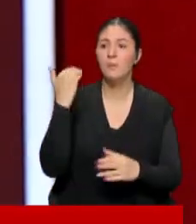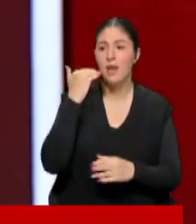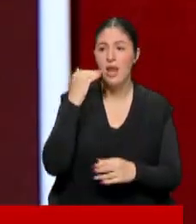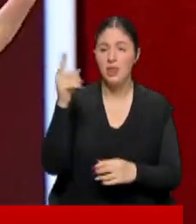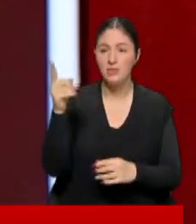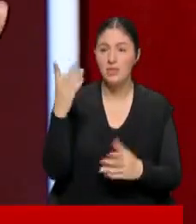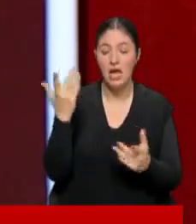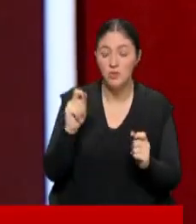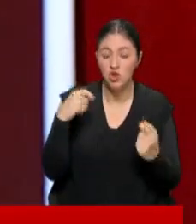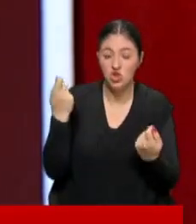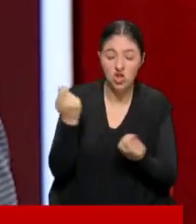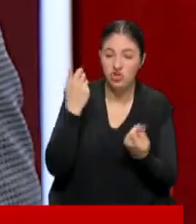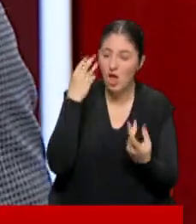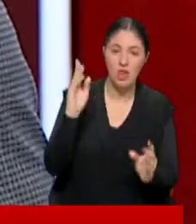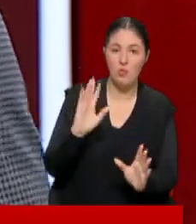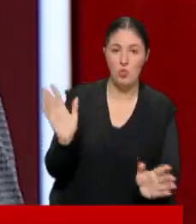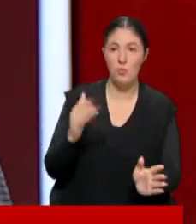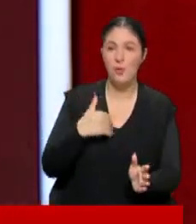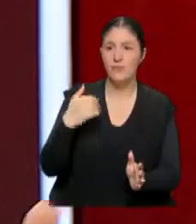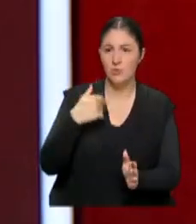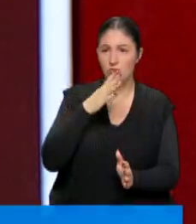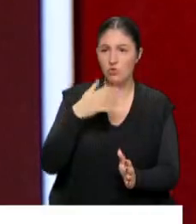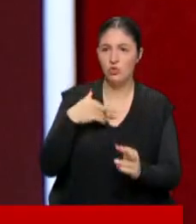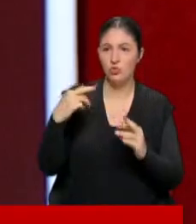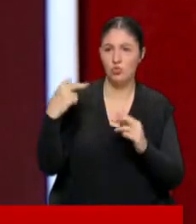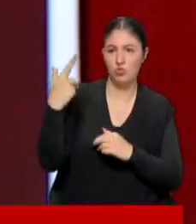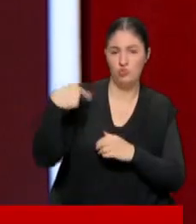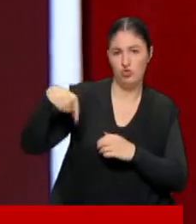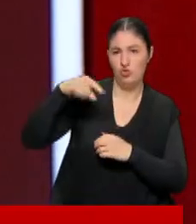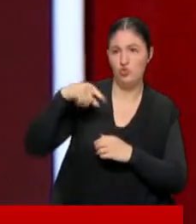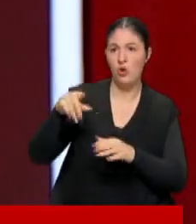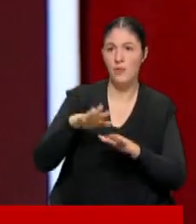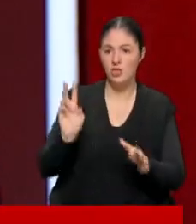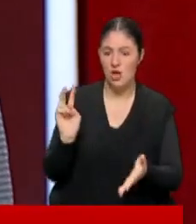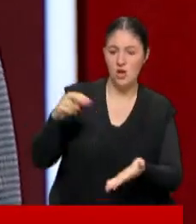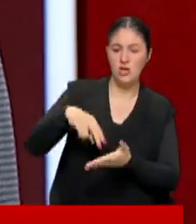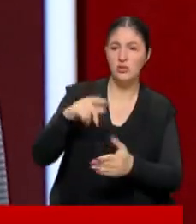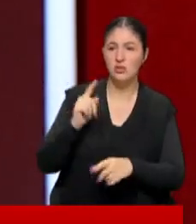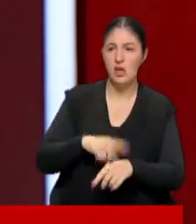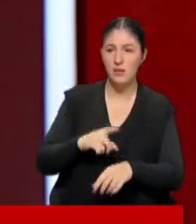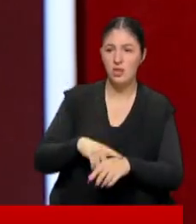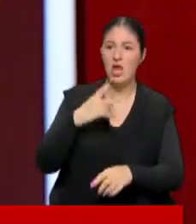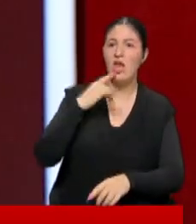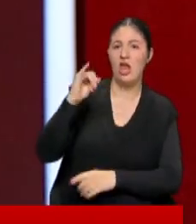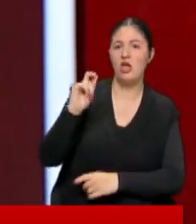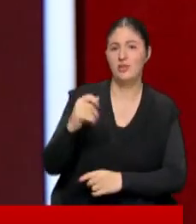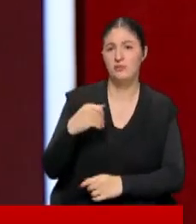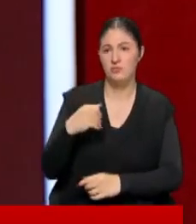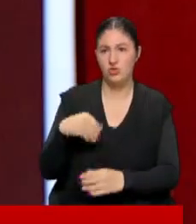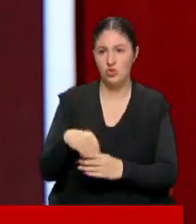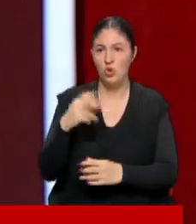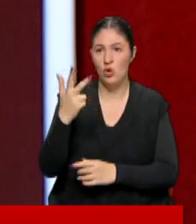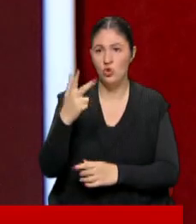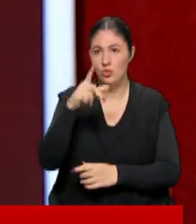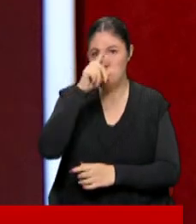Hanım'ın Ne yapmaya çalıştığını da anlamıyorum bize biliyorsun küsmüş yani O masadan kalktığı zaman eleştirdik diye o